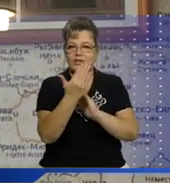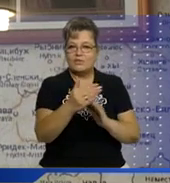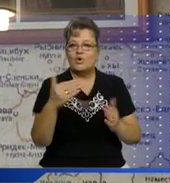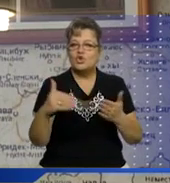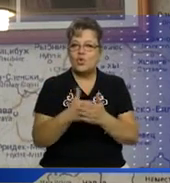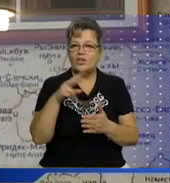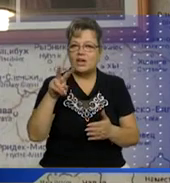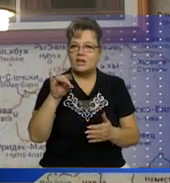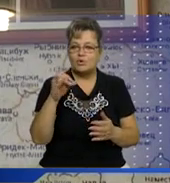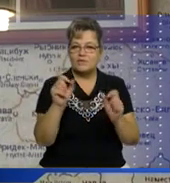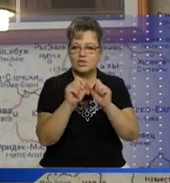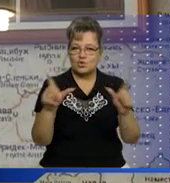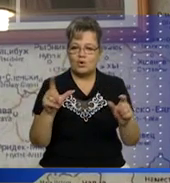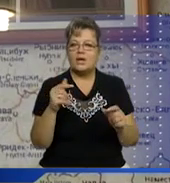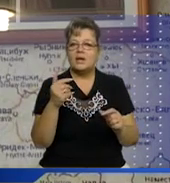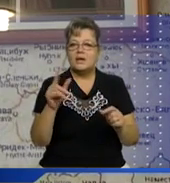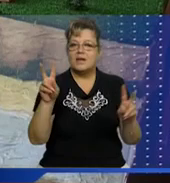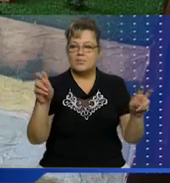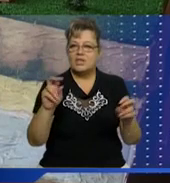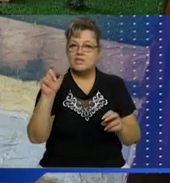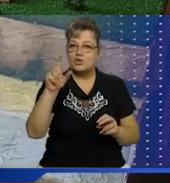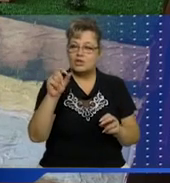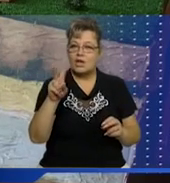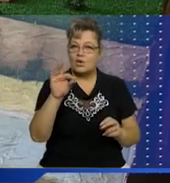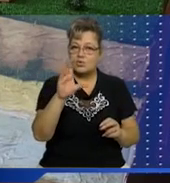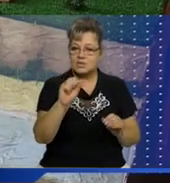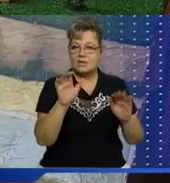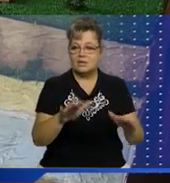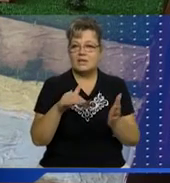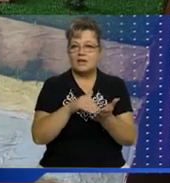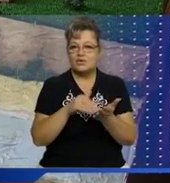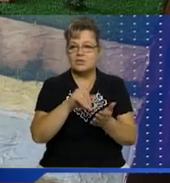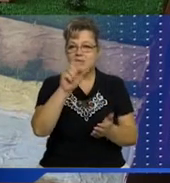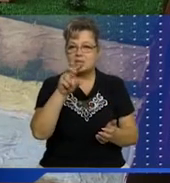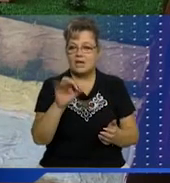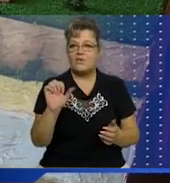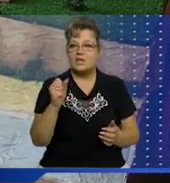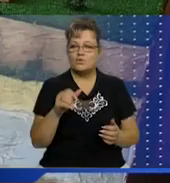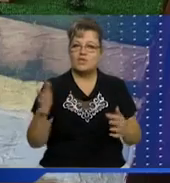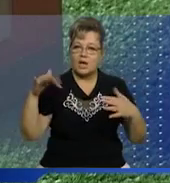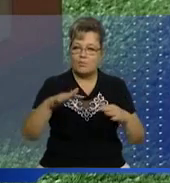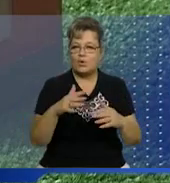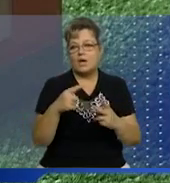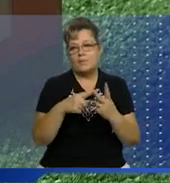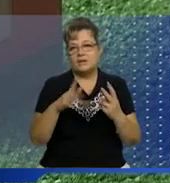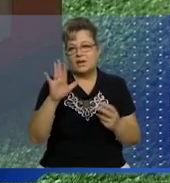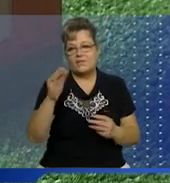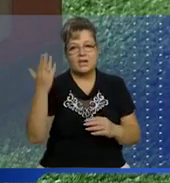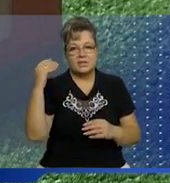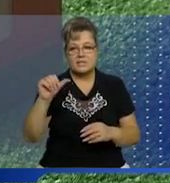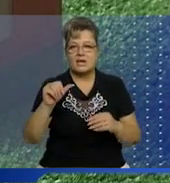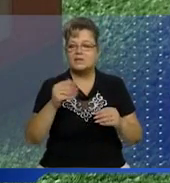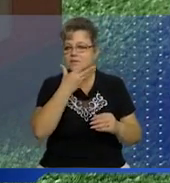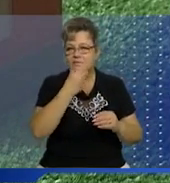семьи изучают ученики Ново-Лакедемоновской школы. Имение «Золотая коса», расположенное на побережье Таганрогского залива Азовского моря, полтора